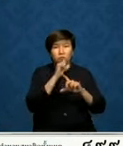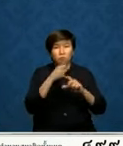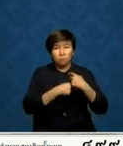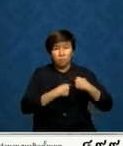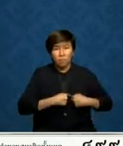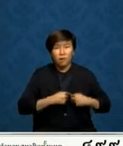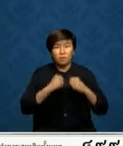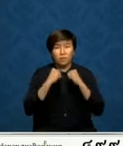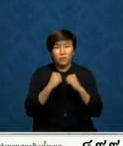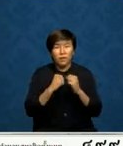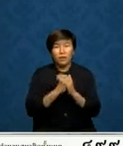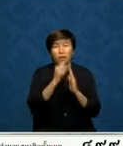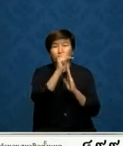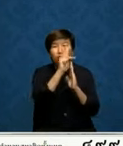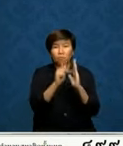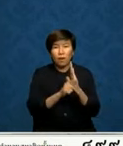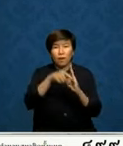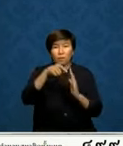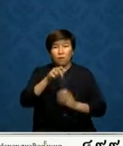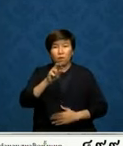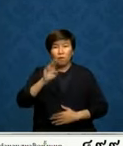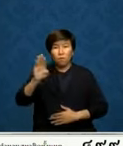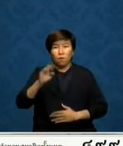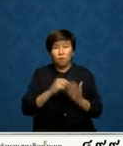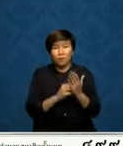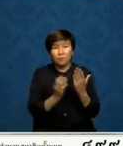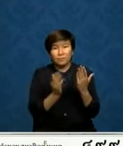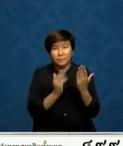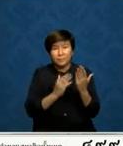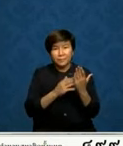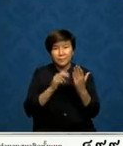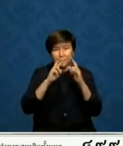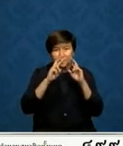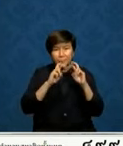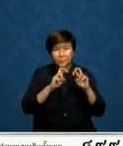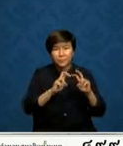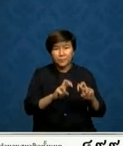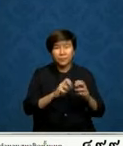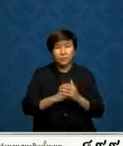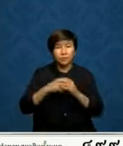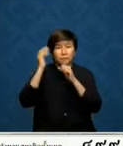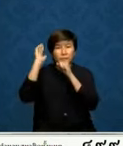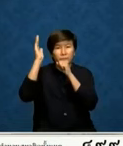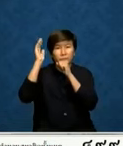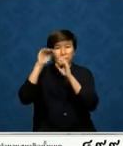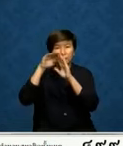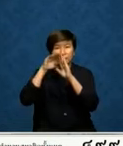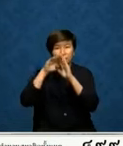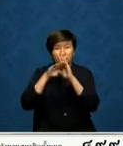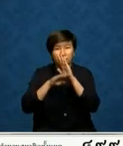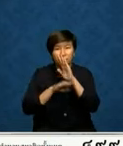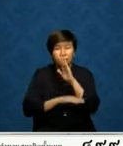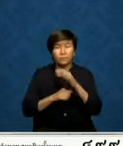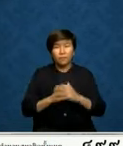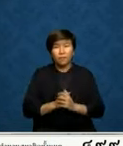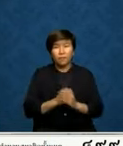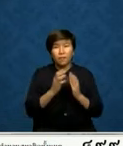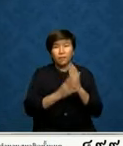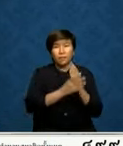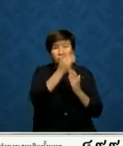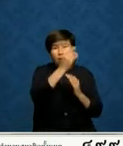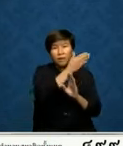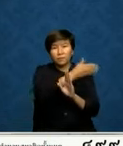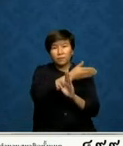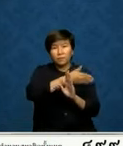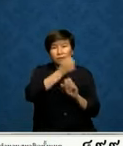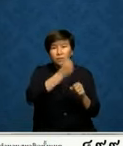ากฎหมายฉบับนี้ไปจนจบเรามีการหารือร่วมกับวิปรัฐบาลครับว่าเราจะพิจารณาไปให้มากที่สุดเหมือนกับทุกๆสัปดาห์ที่เราทำงานกันมาโ